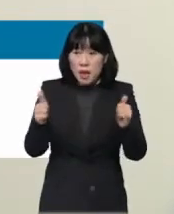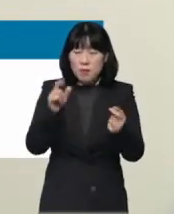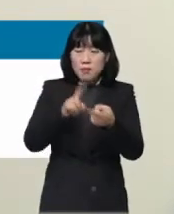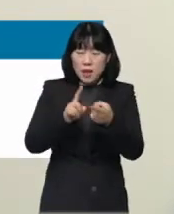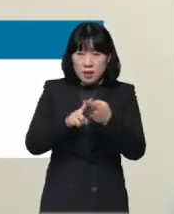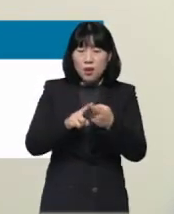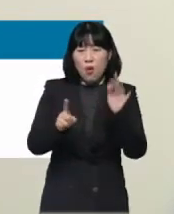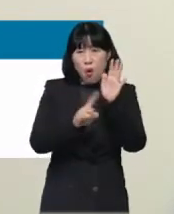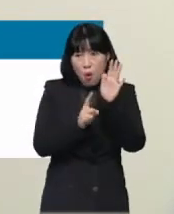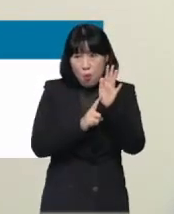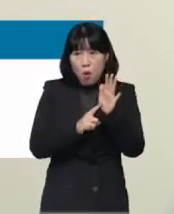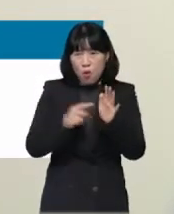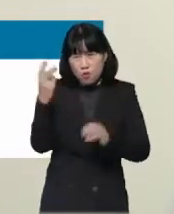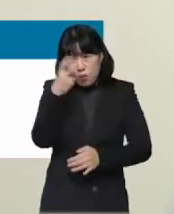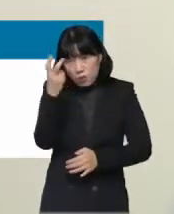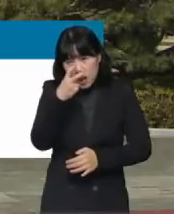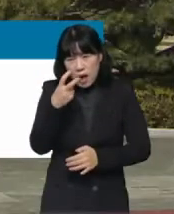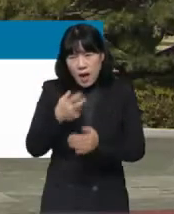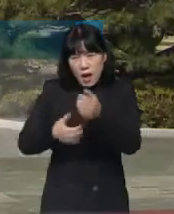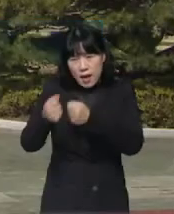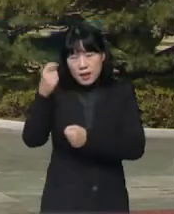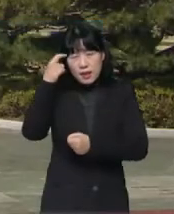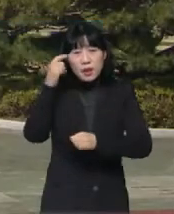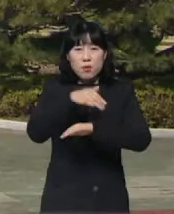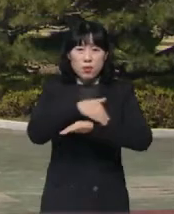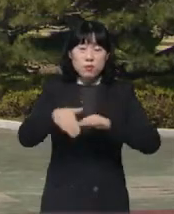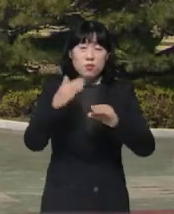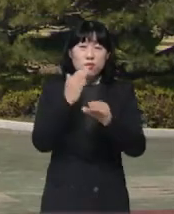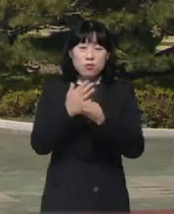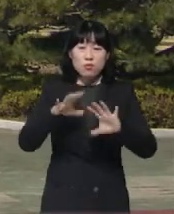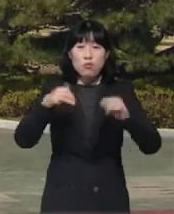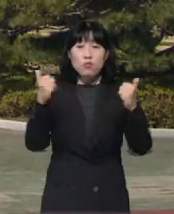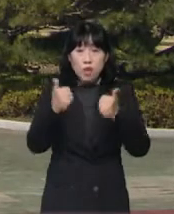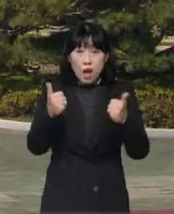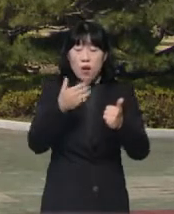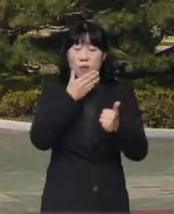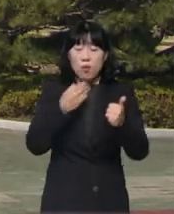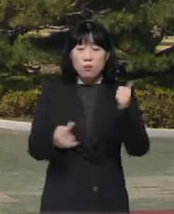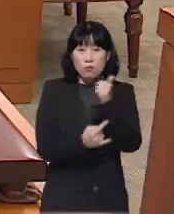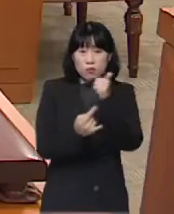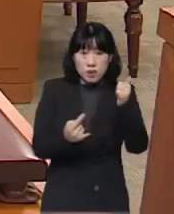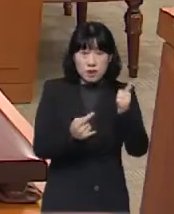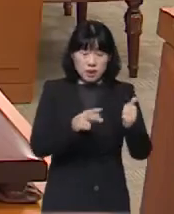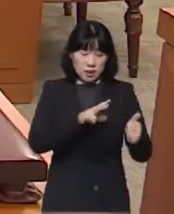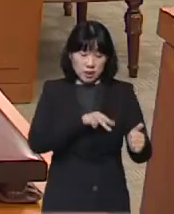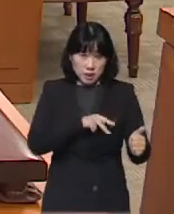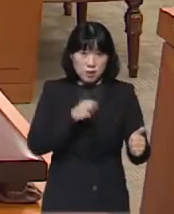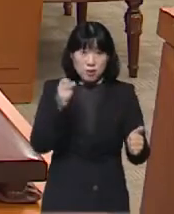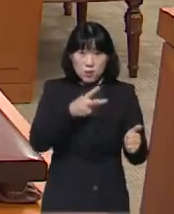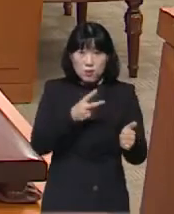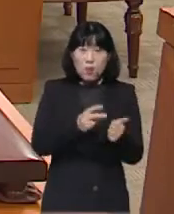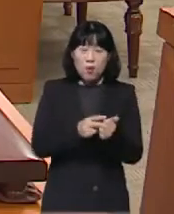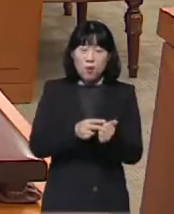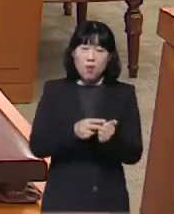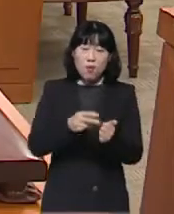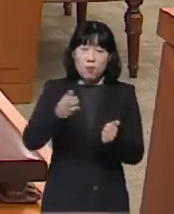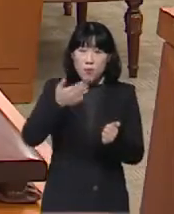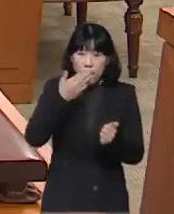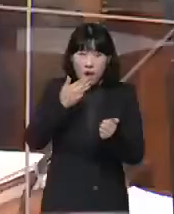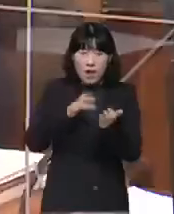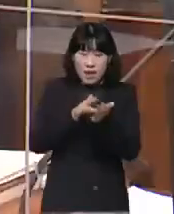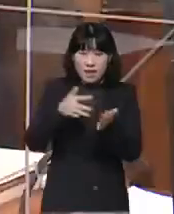홍보를 해서 조사를 더 해볼 계획입니다. 국회 보건복지위 소속 의원과 식약처도 제도